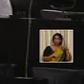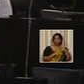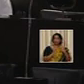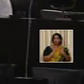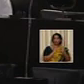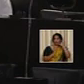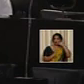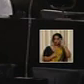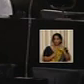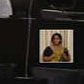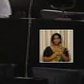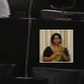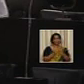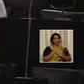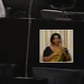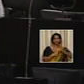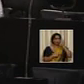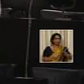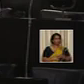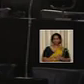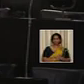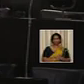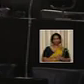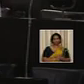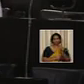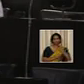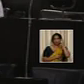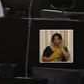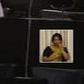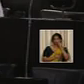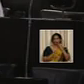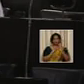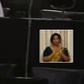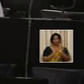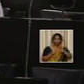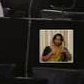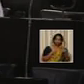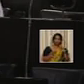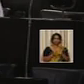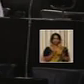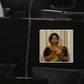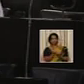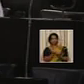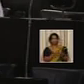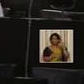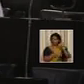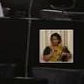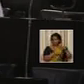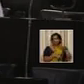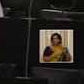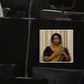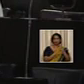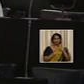ටෙලිකොම් ආයතනය පෞද්ගලීකරණය නිර්දේශ නොකරයි ත්‍රස්තවාදීන්ට අන්තවාදීන්ට කුමන ආකාරයකින් උපකාර කළ කිසිවෙකුට